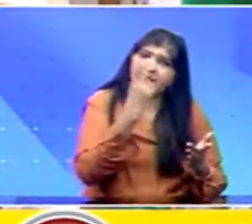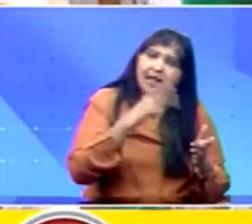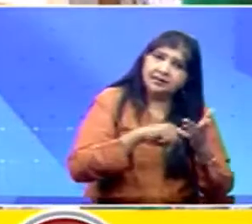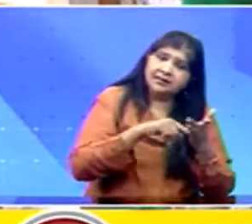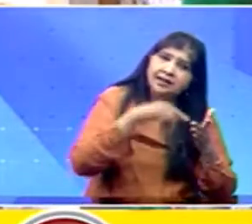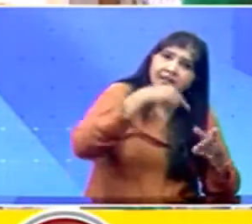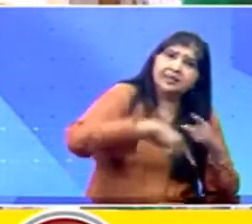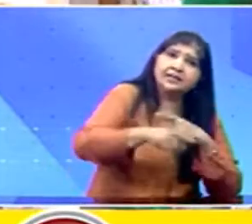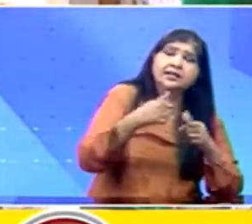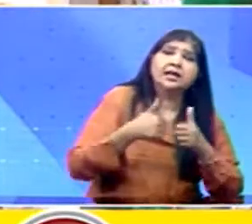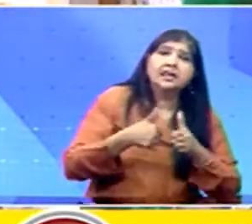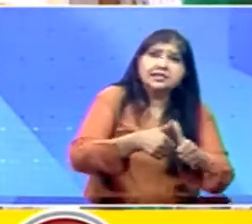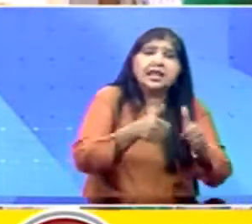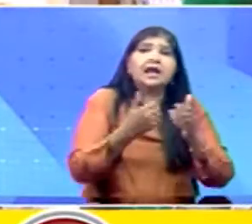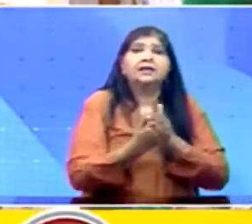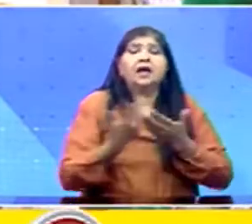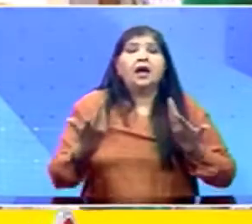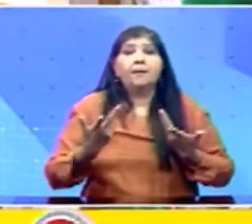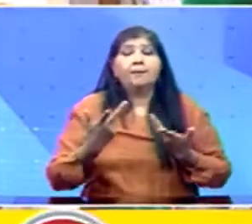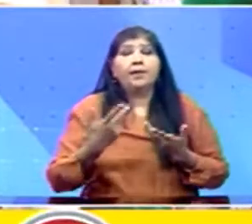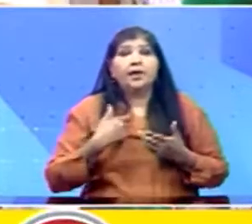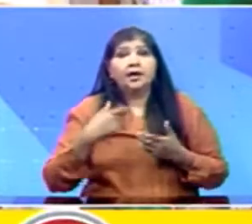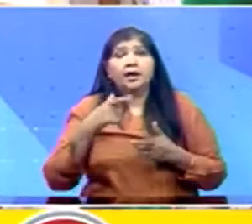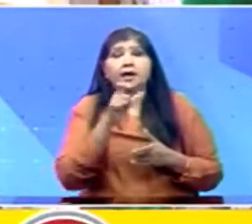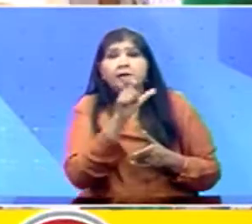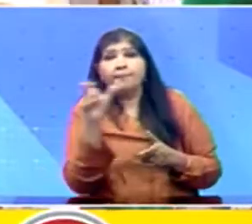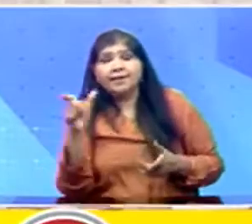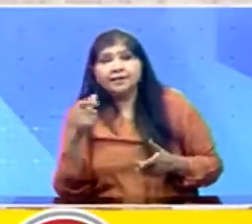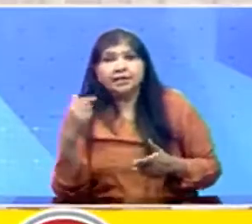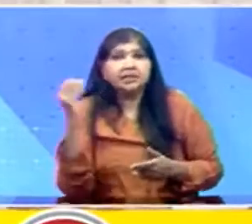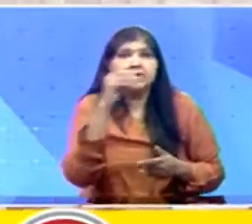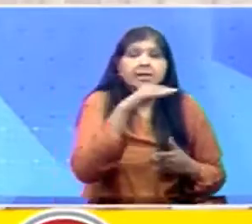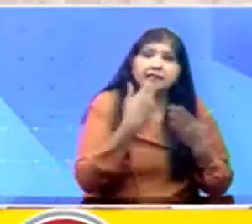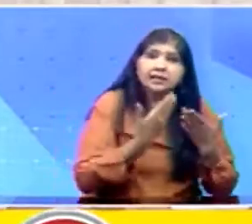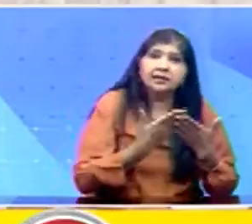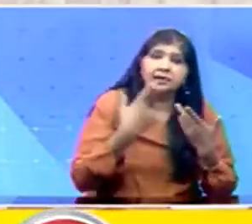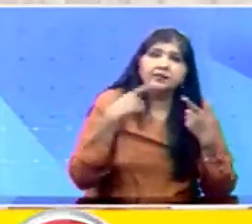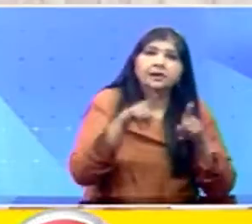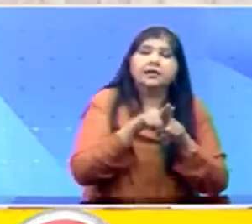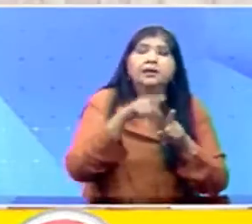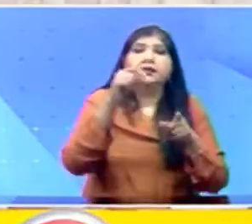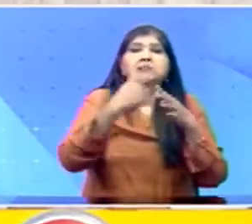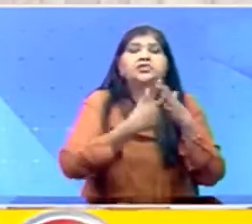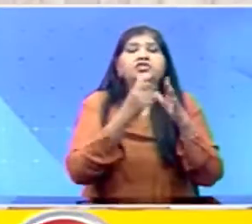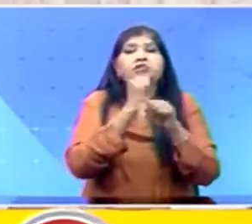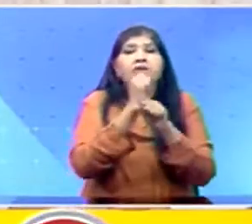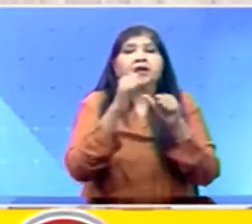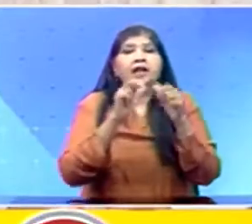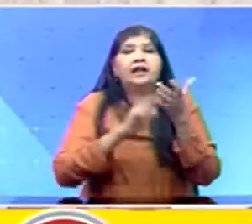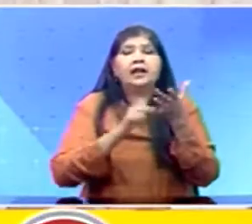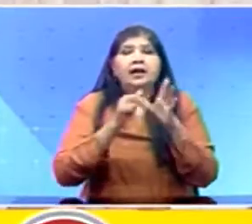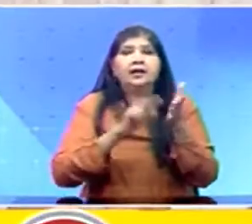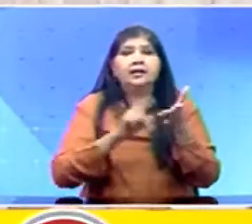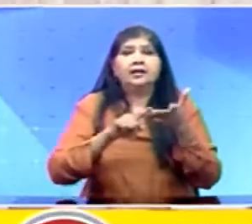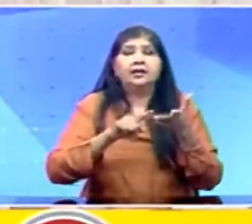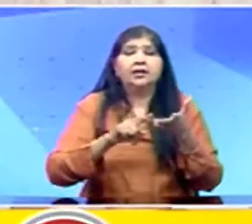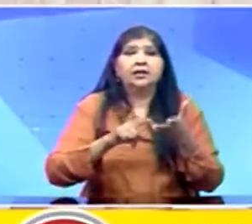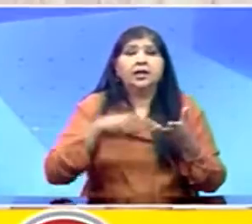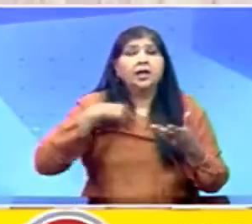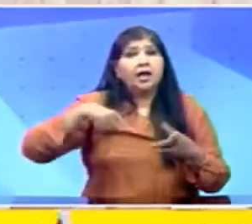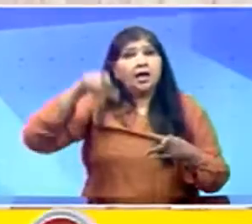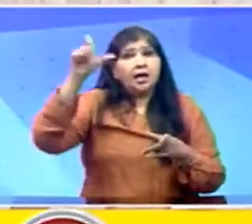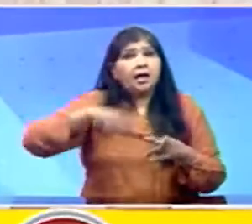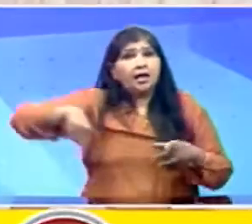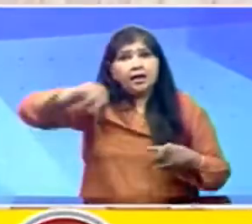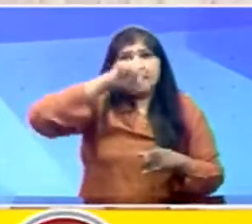जरिये हमें कई गहरे मानविय संदेश भी देते हैं भगवान जगनात जगत के स्वामी तो